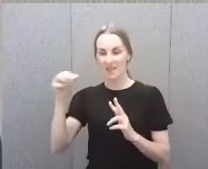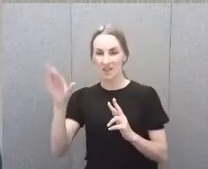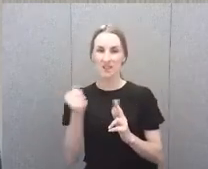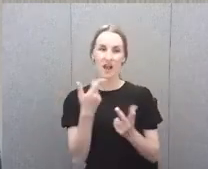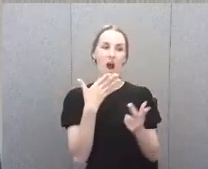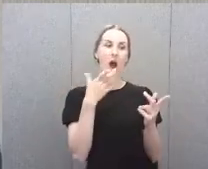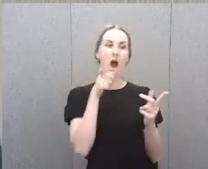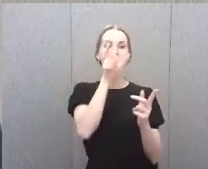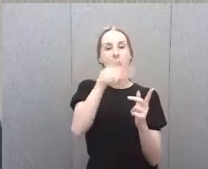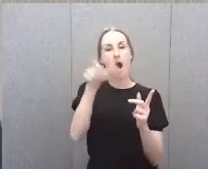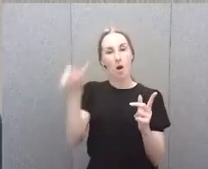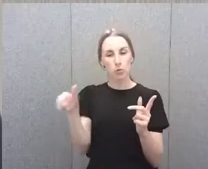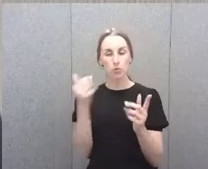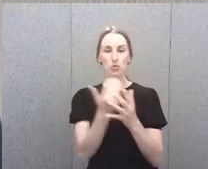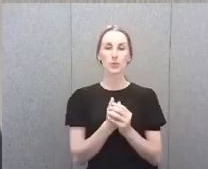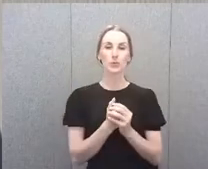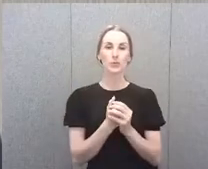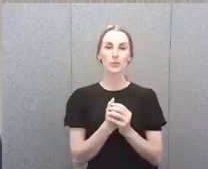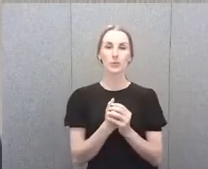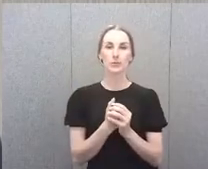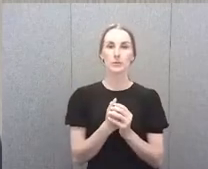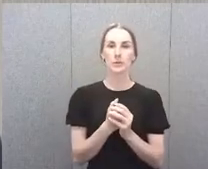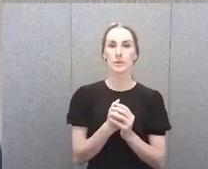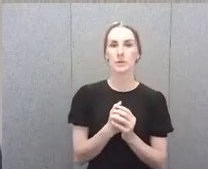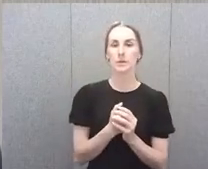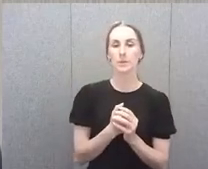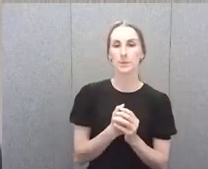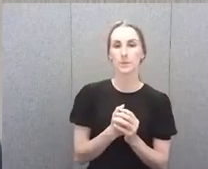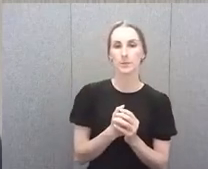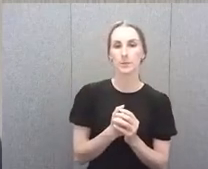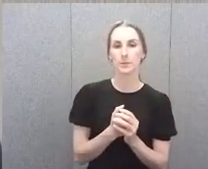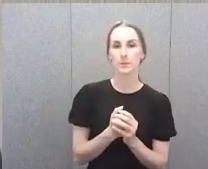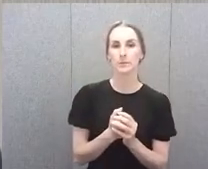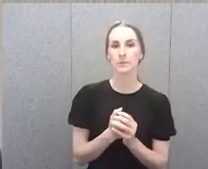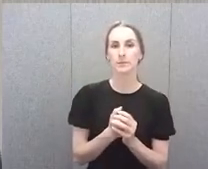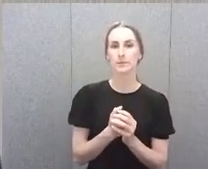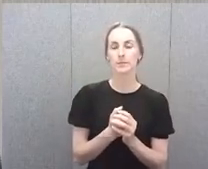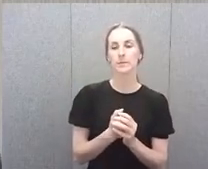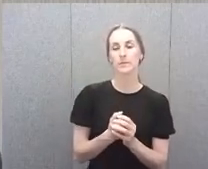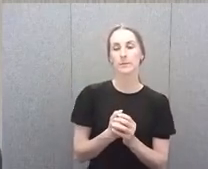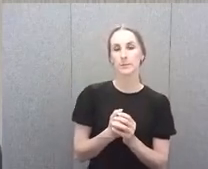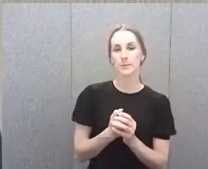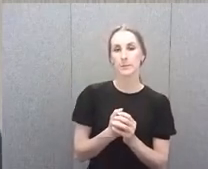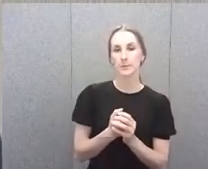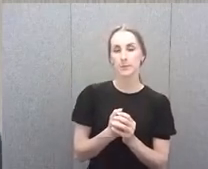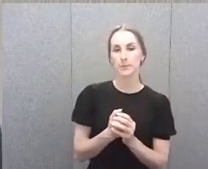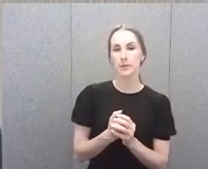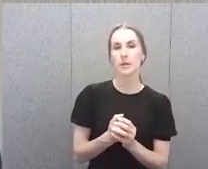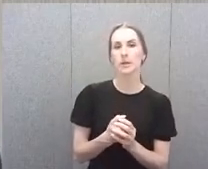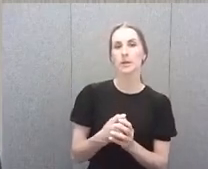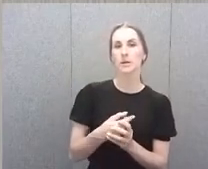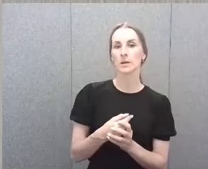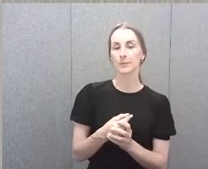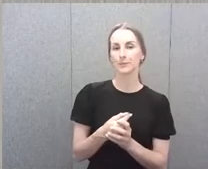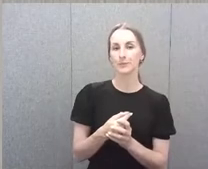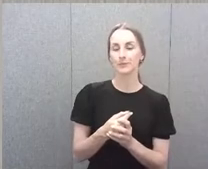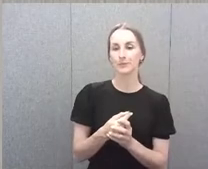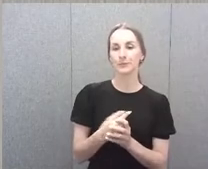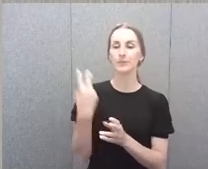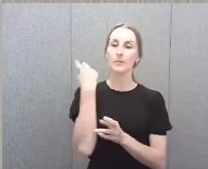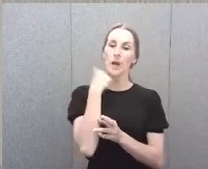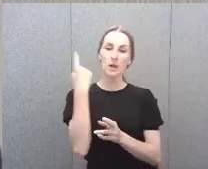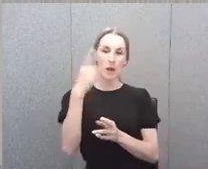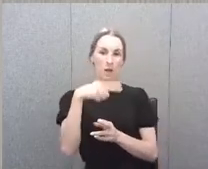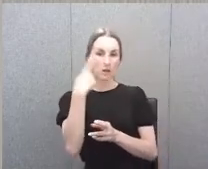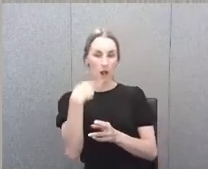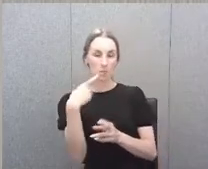в топ-100 самых влиятельных политиков в мире в области гендерного равенства. Даля